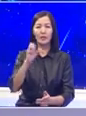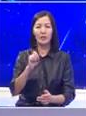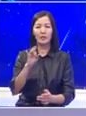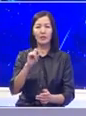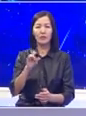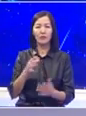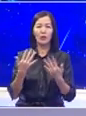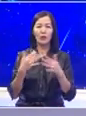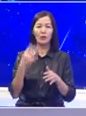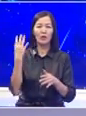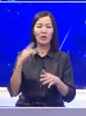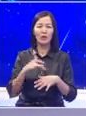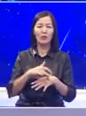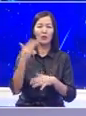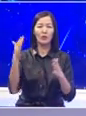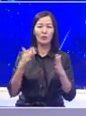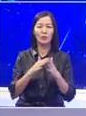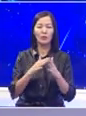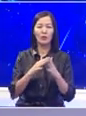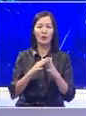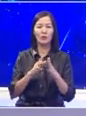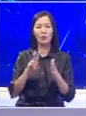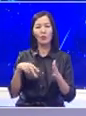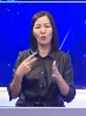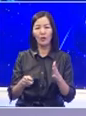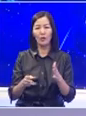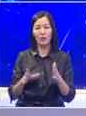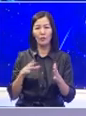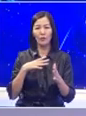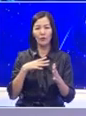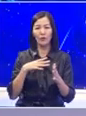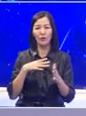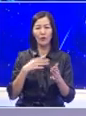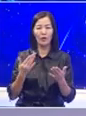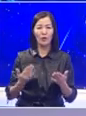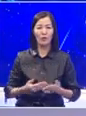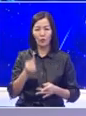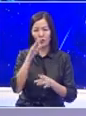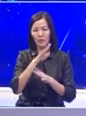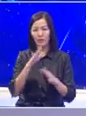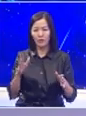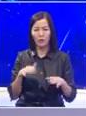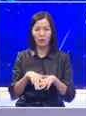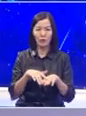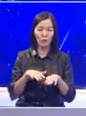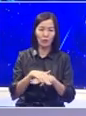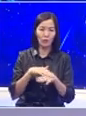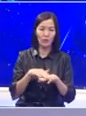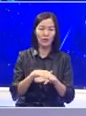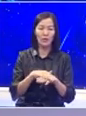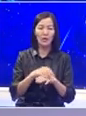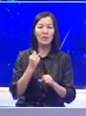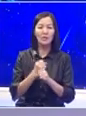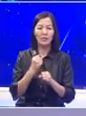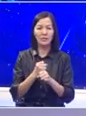Сарыөзек ауылында 40 көп қабатты тұрғын үй құлайын деп тұр. Бірқатары мүлде тұруға жарамсыз. Тұрғындары амалсыз паналап отыр.